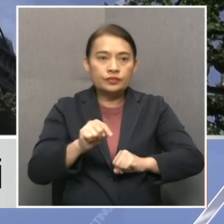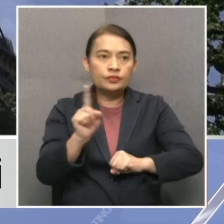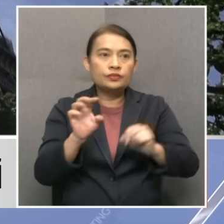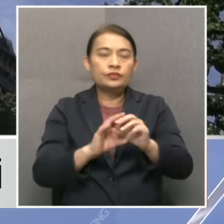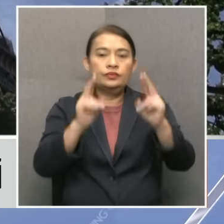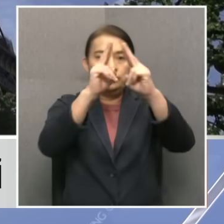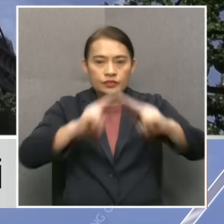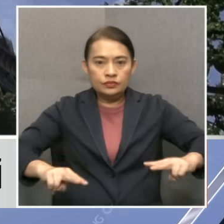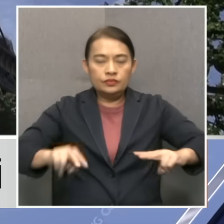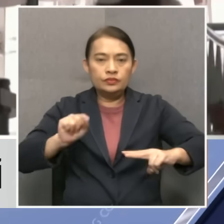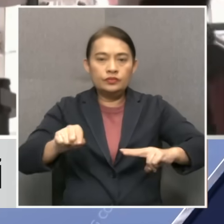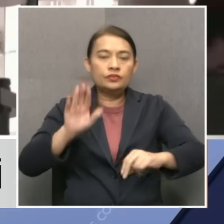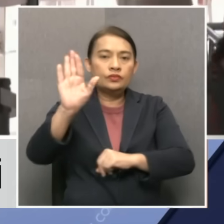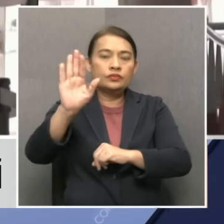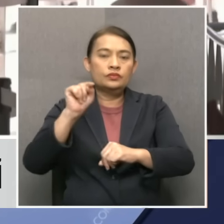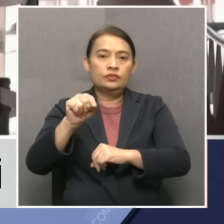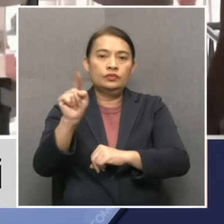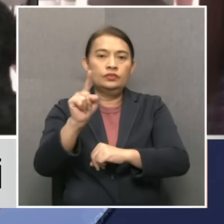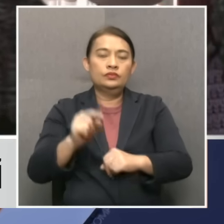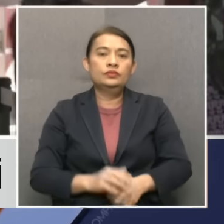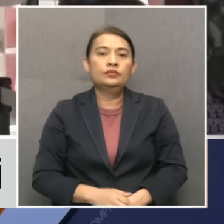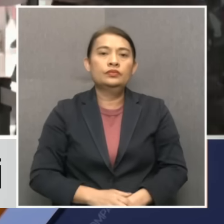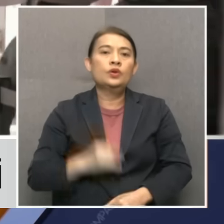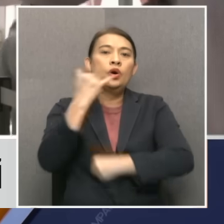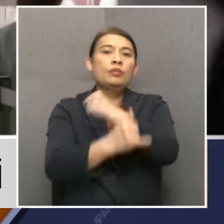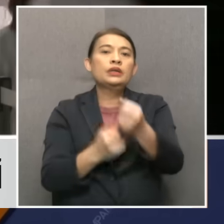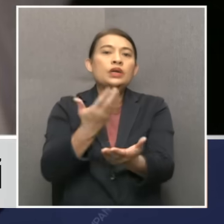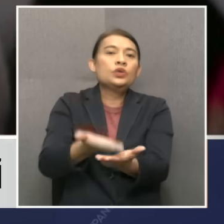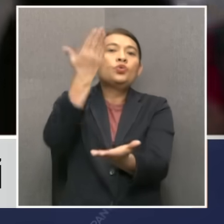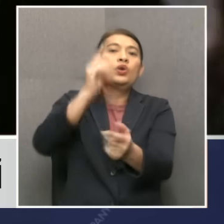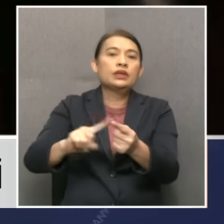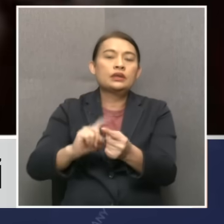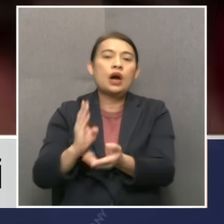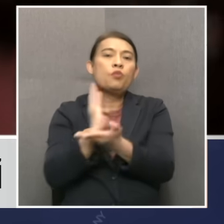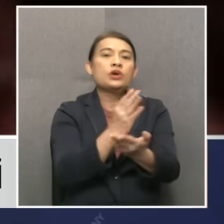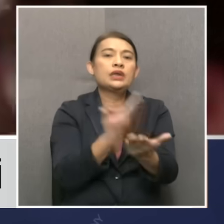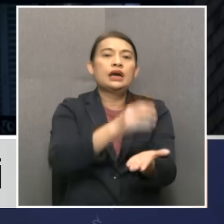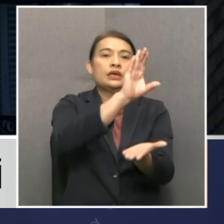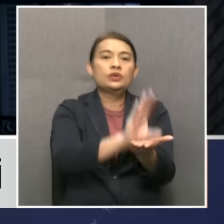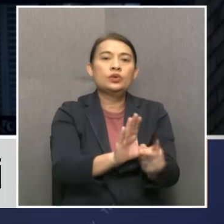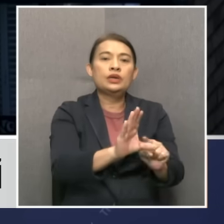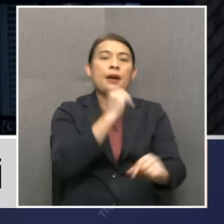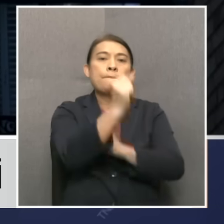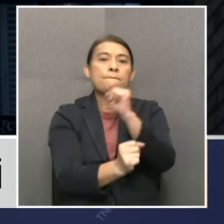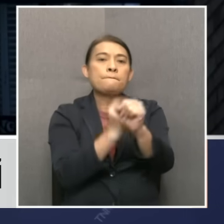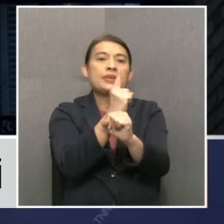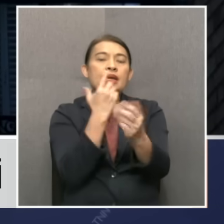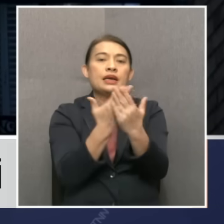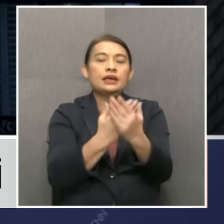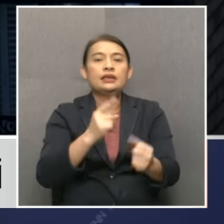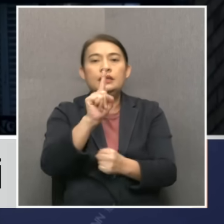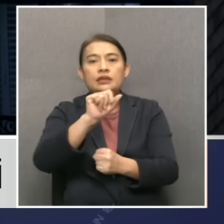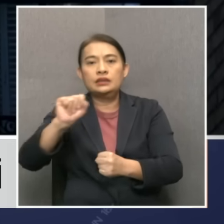ประเทศร่ำรวยทั้งหลายจะบริจาคเงินเข้ากองทุน Adaptation เนี่ยนะครับปีละ100,000 ล้านเหรียญซึ่งขณะ